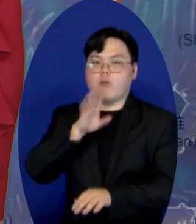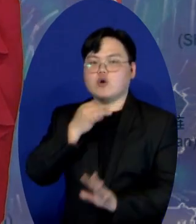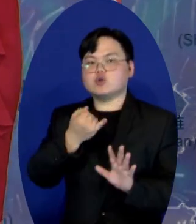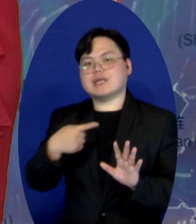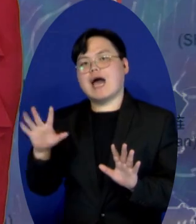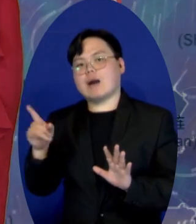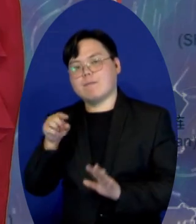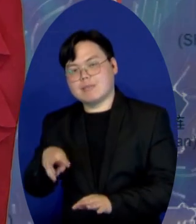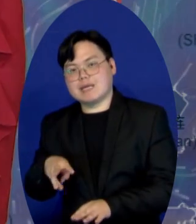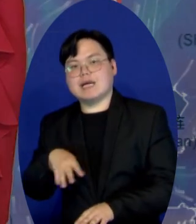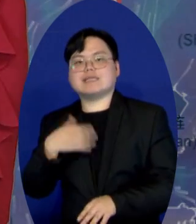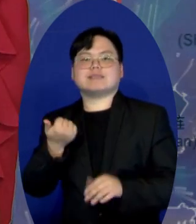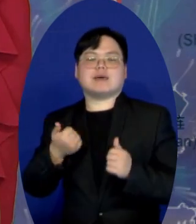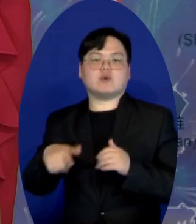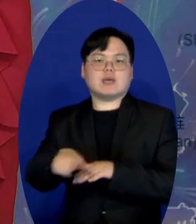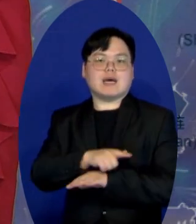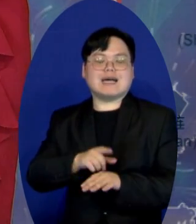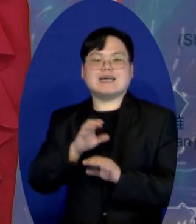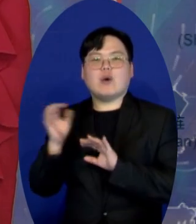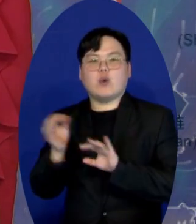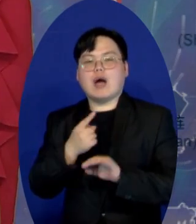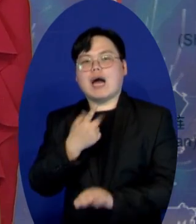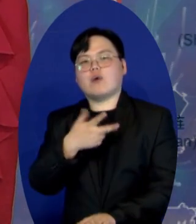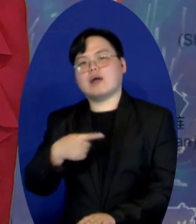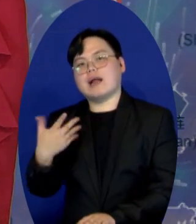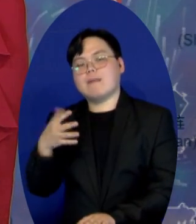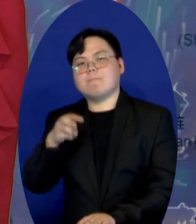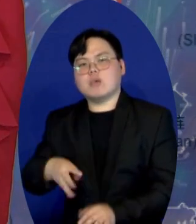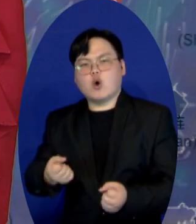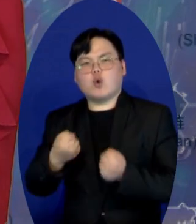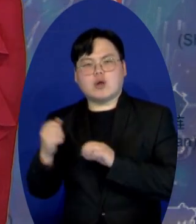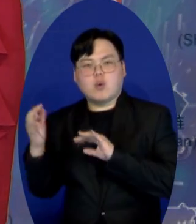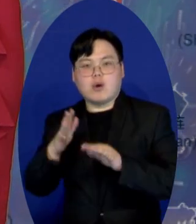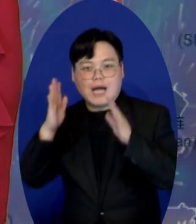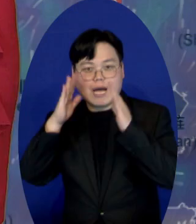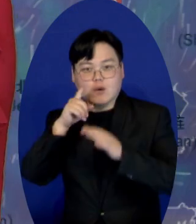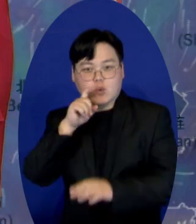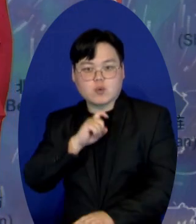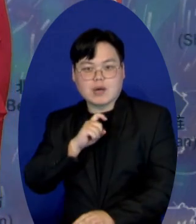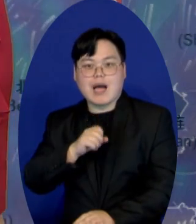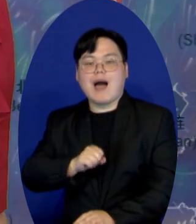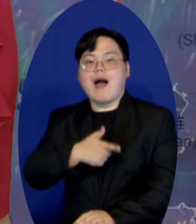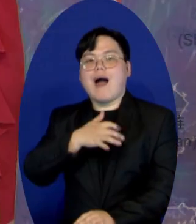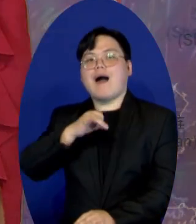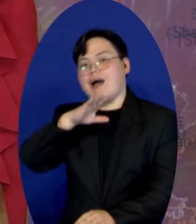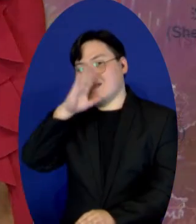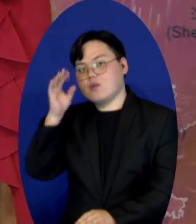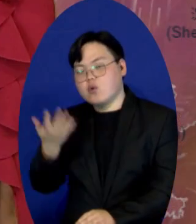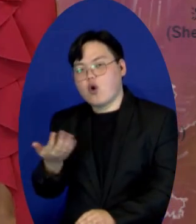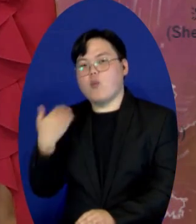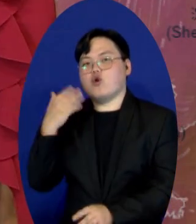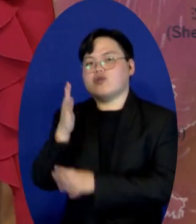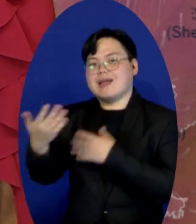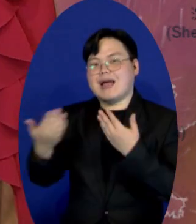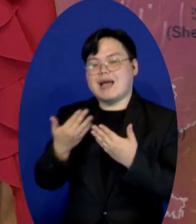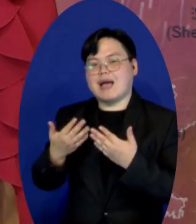салхилна. За гэхдээ нутгийн зарим газраар салхи секундэд 13-15 метр хүрч ширүүлж орж ирэхийг анхааруулъя. За агарын температурын хувьд бол өмнөх өдрөөр харьцуулахад их